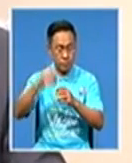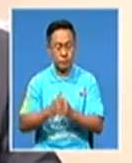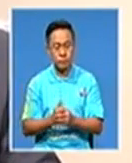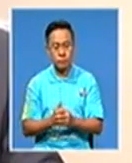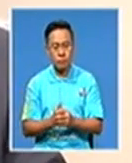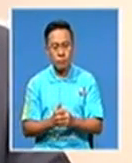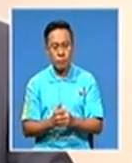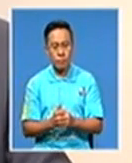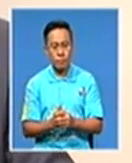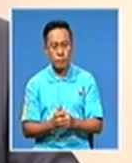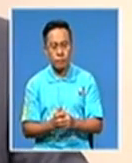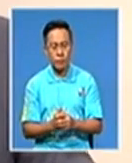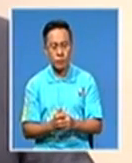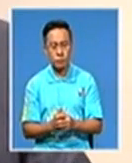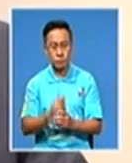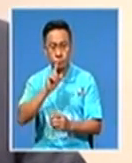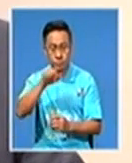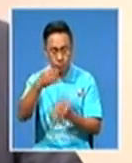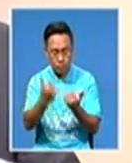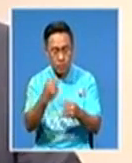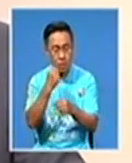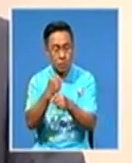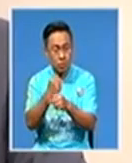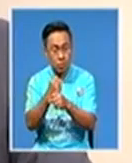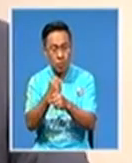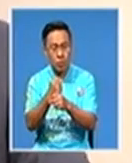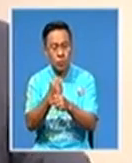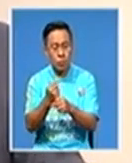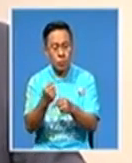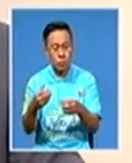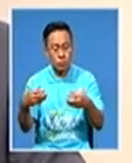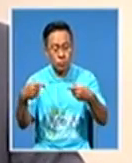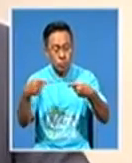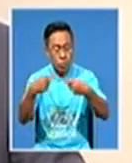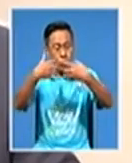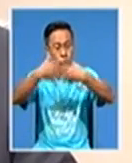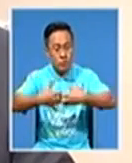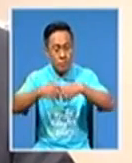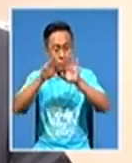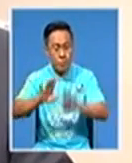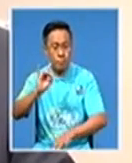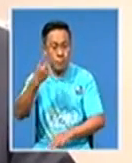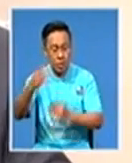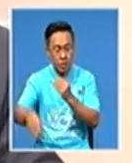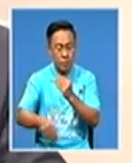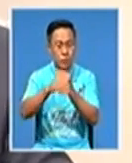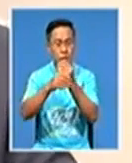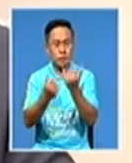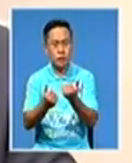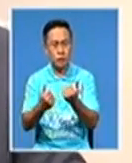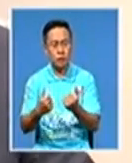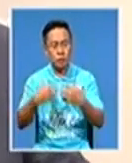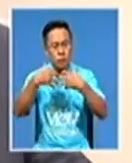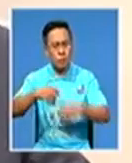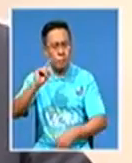าการที่เราเข้าไปสู่อุตสาหกรรมแบบใหม่เพิ่มขึ้นเนี่ยมันมีอะไรบ้